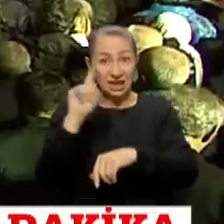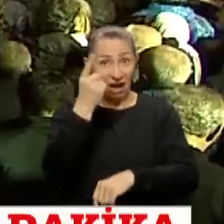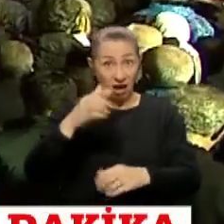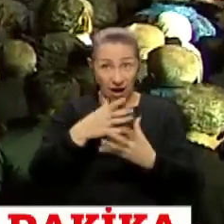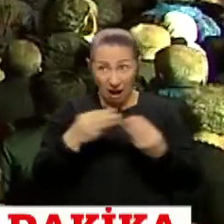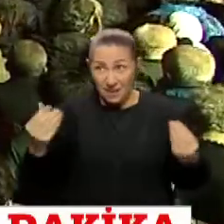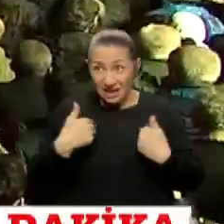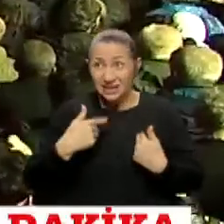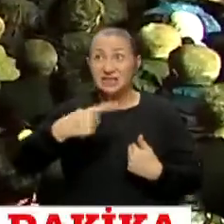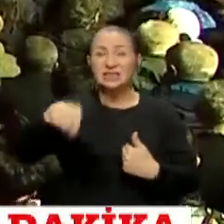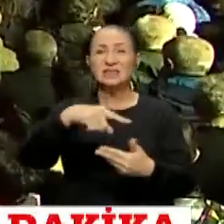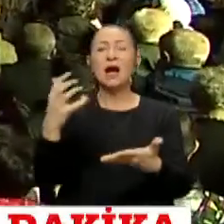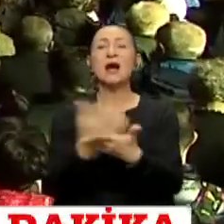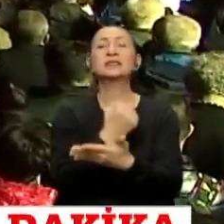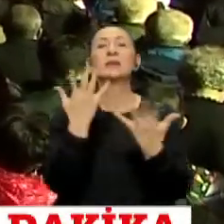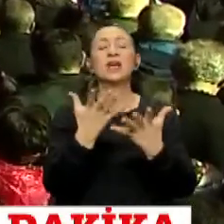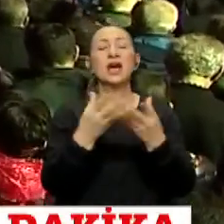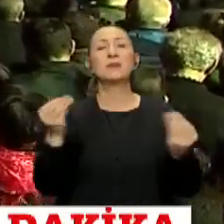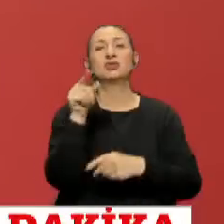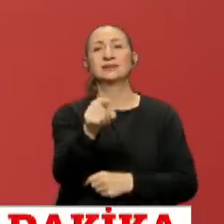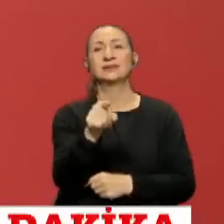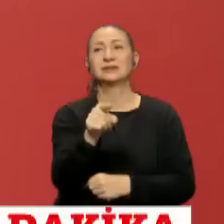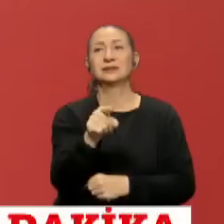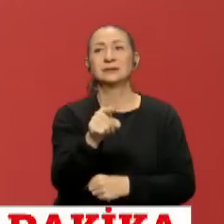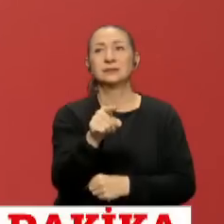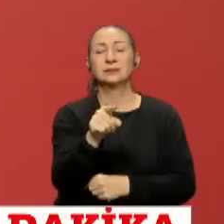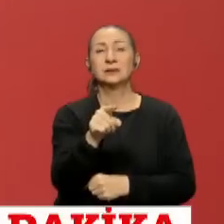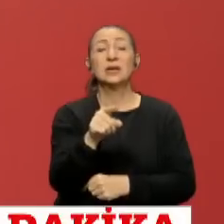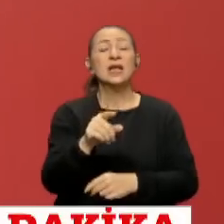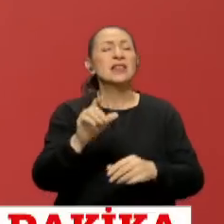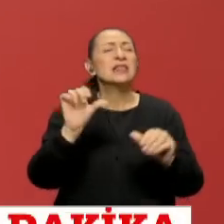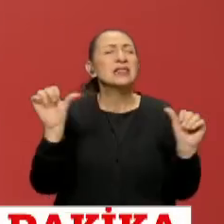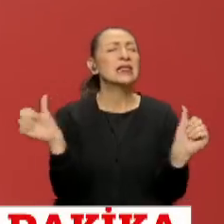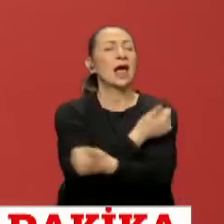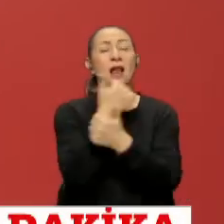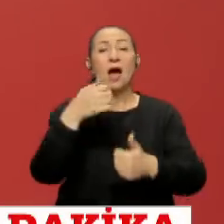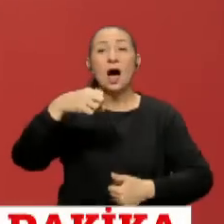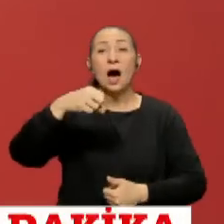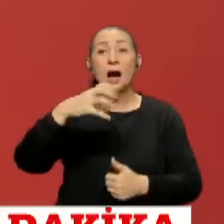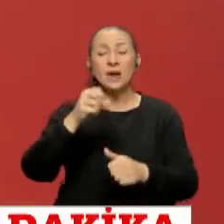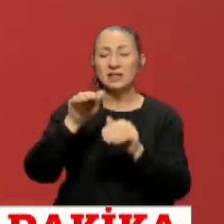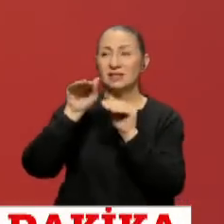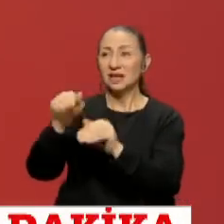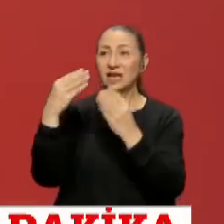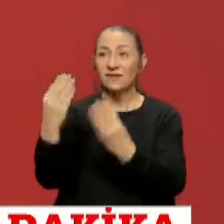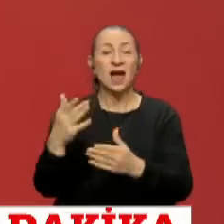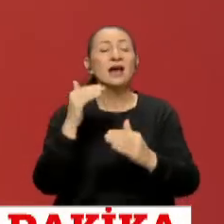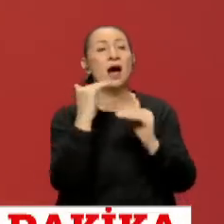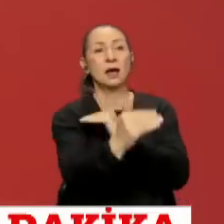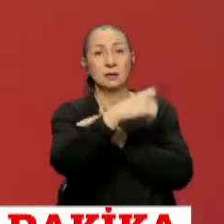kaybedersek siz de kazanımlarınızı kaybedeceksiniz. Değerli AK Parti'yi destekleyen